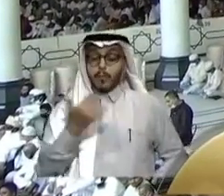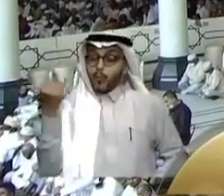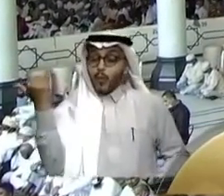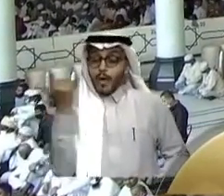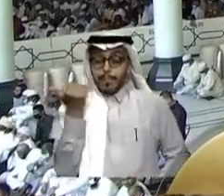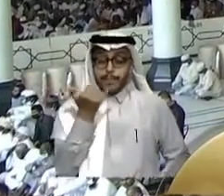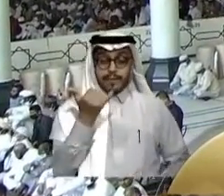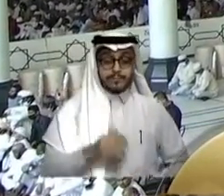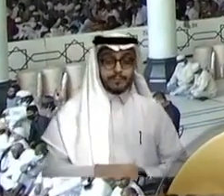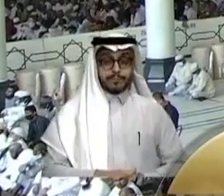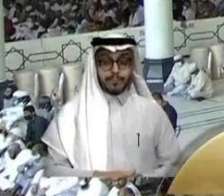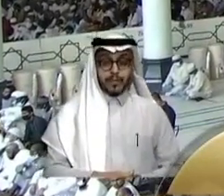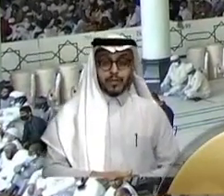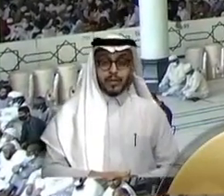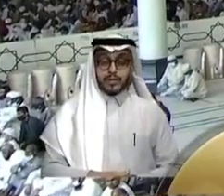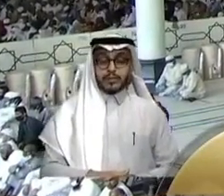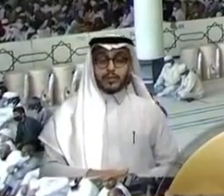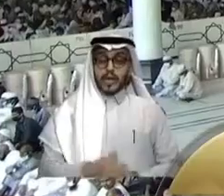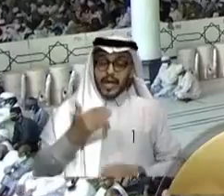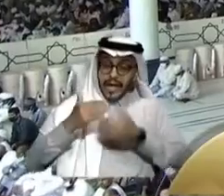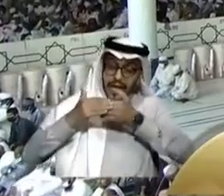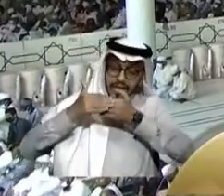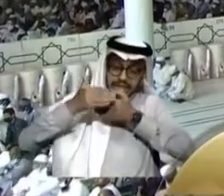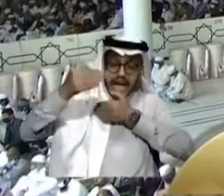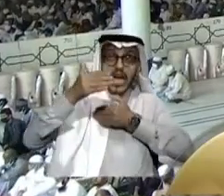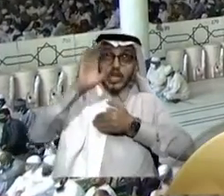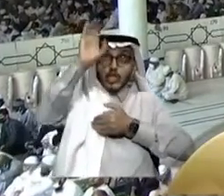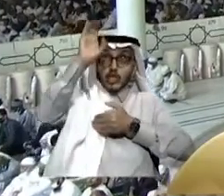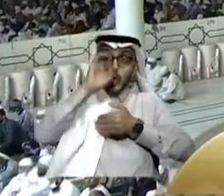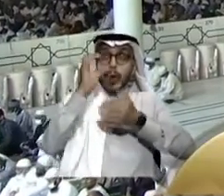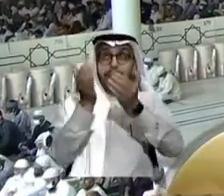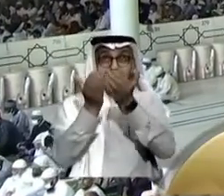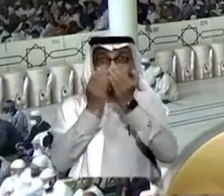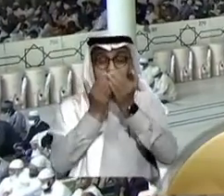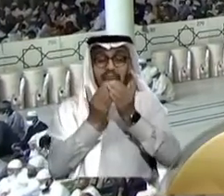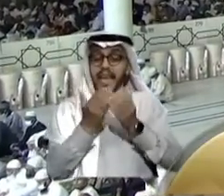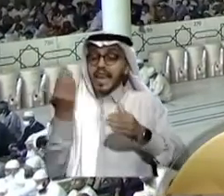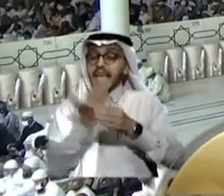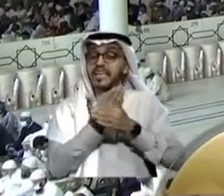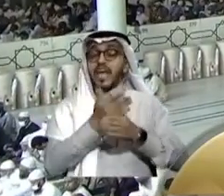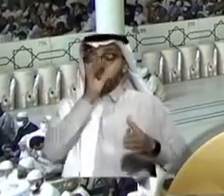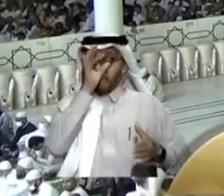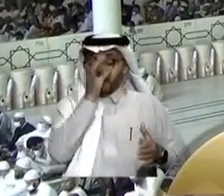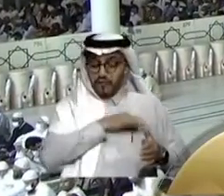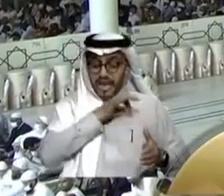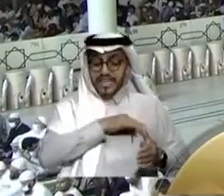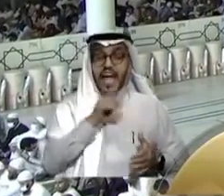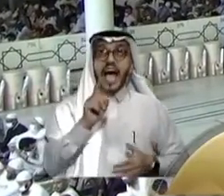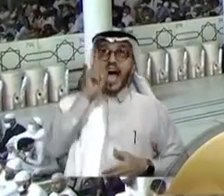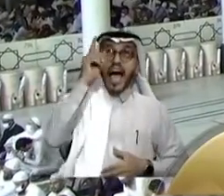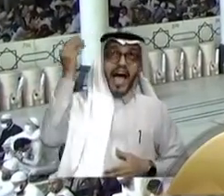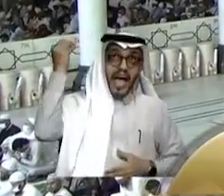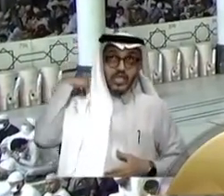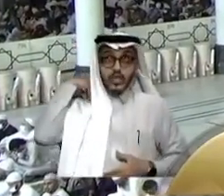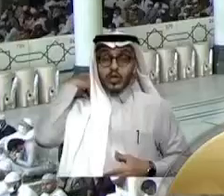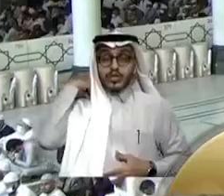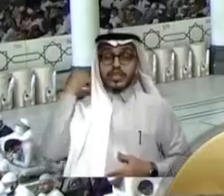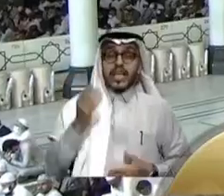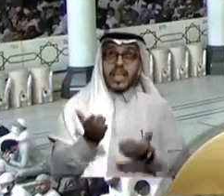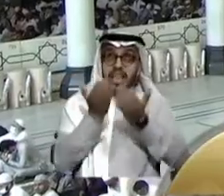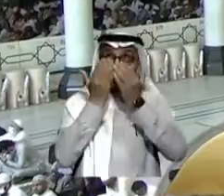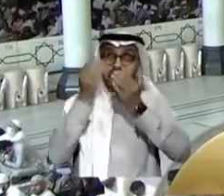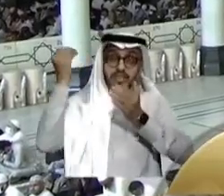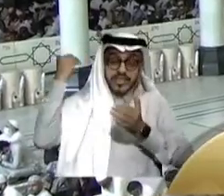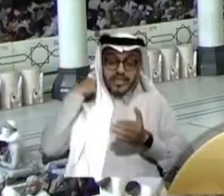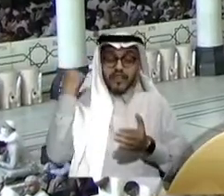فإن العطية على قدر النية، وربما أخرت الإجابة ليكون ذلك أعظم لأجر السائل